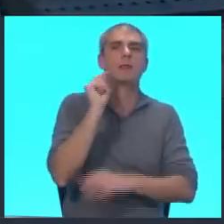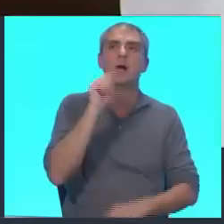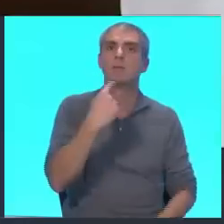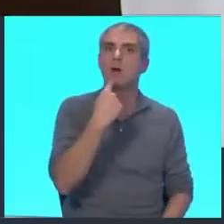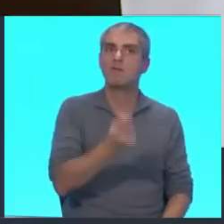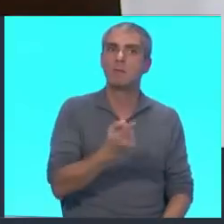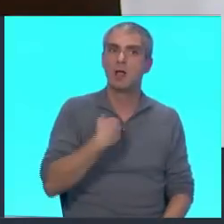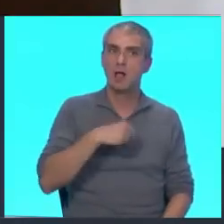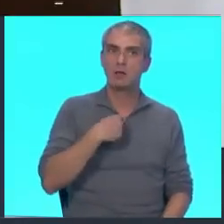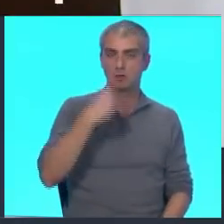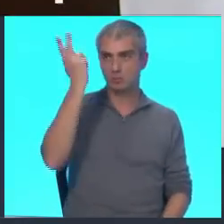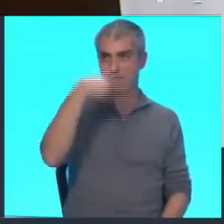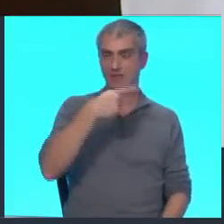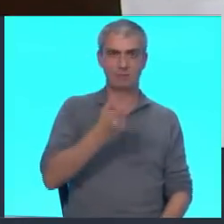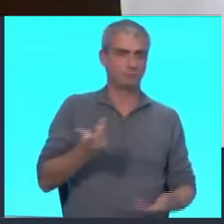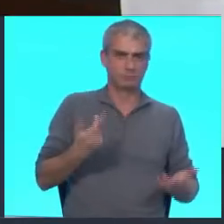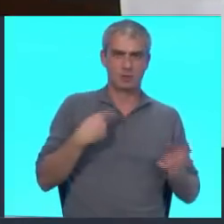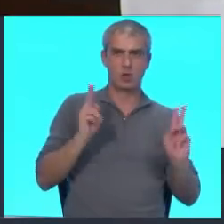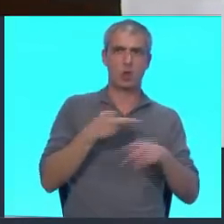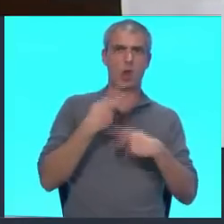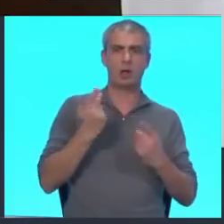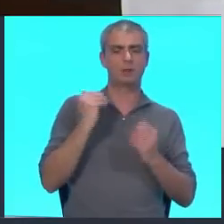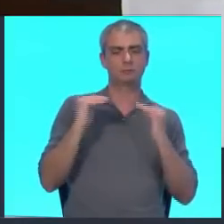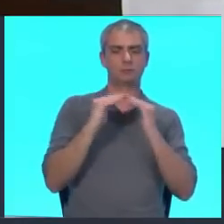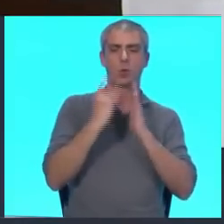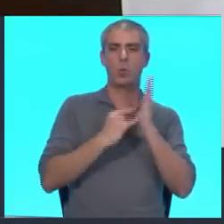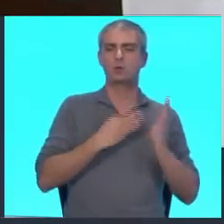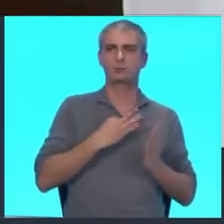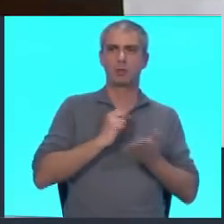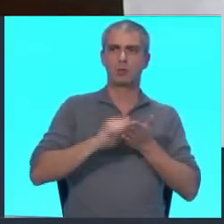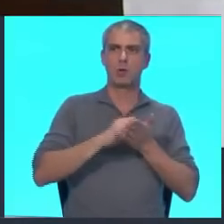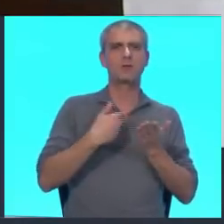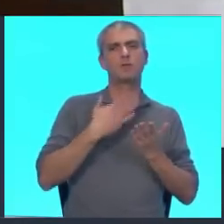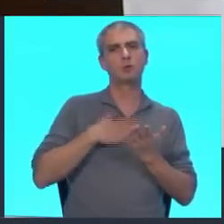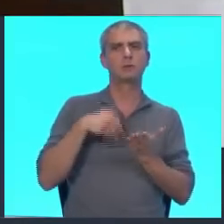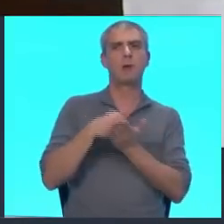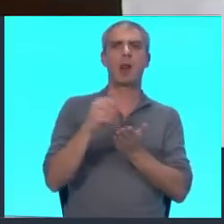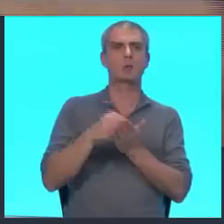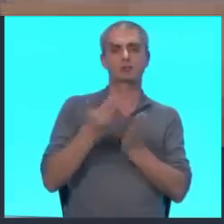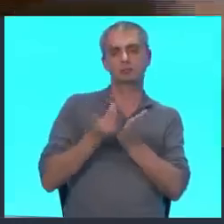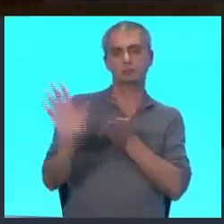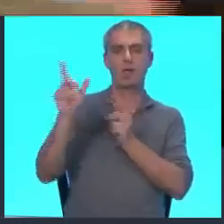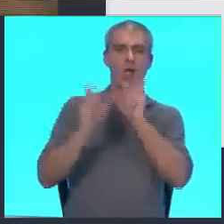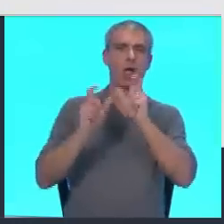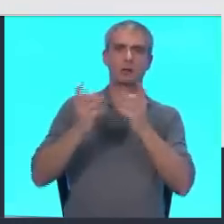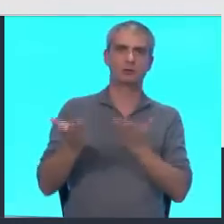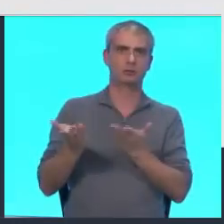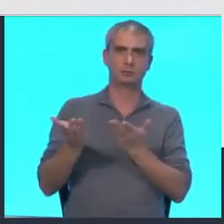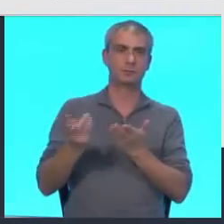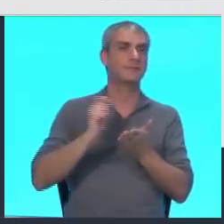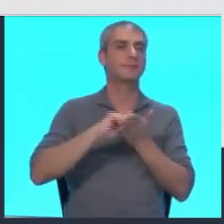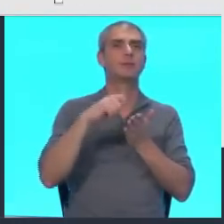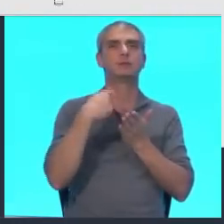אנחנו מבינים שאנחנו לא מסוגלים לעמוד בחוקים שלנו והולכים להמשיך להדיר אוכלוסייה שלמה. ממשרד האוצר